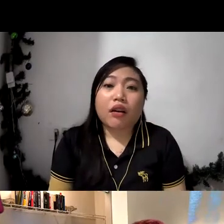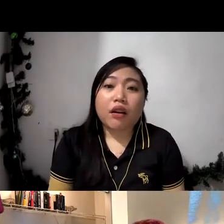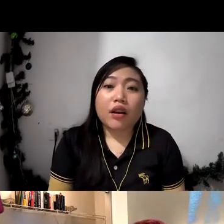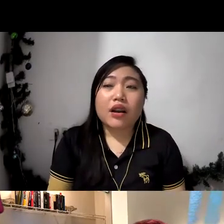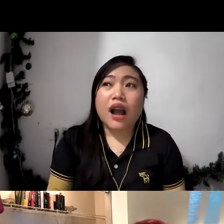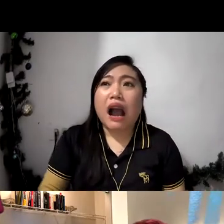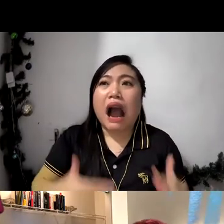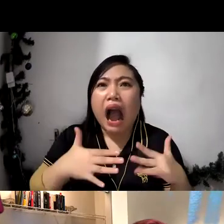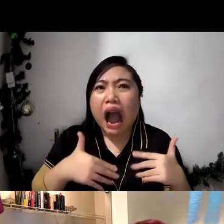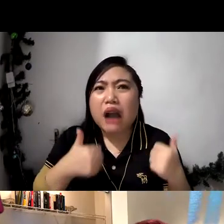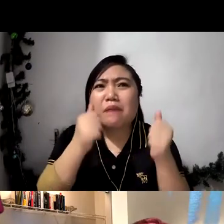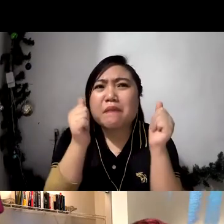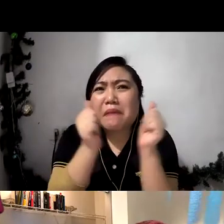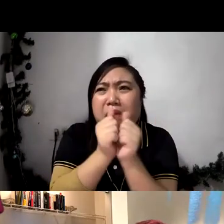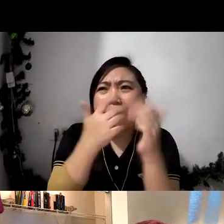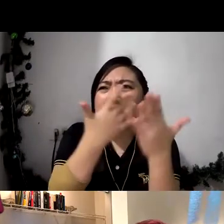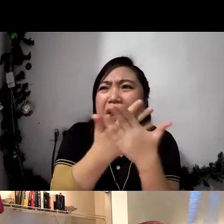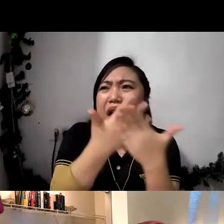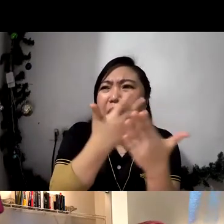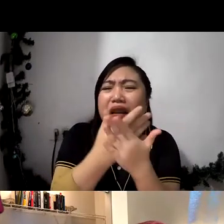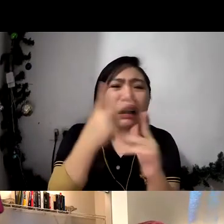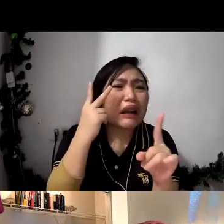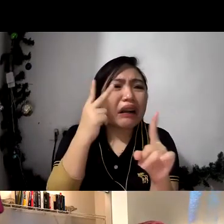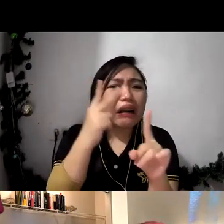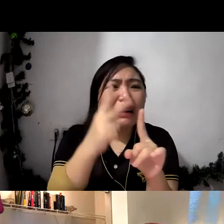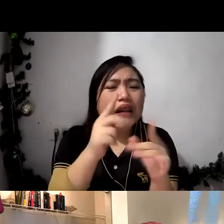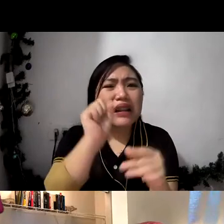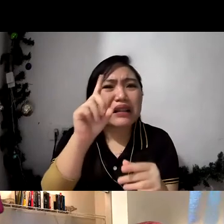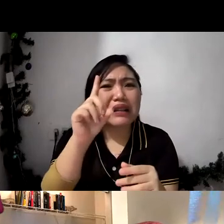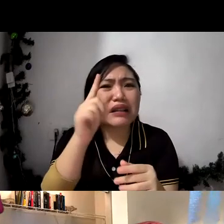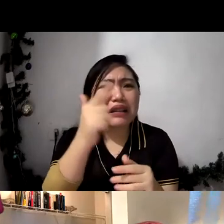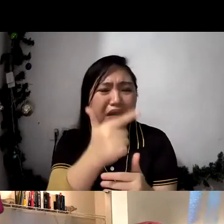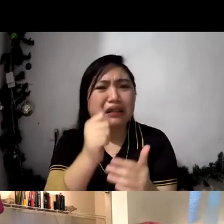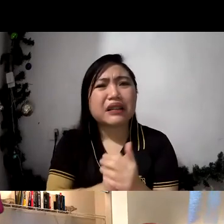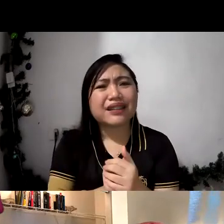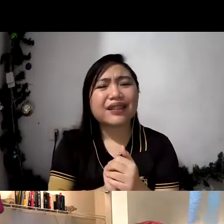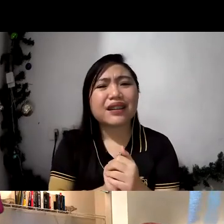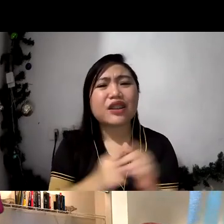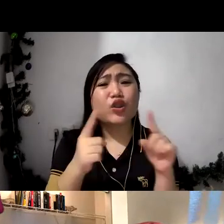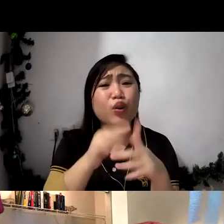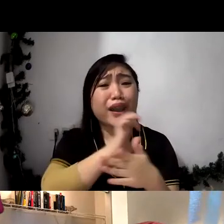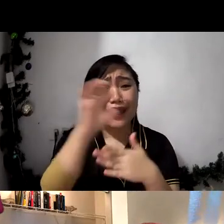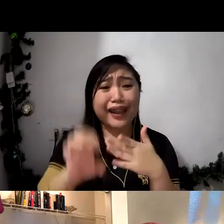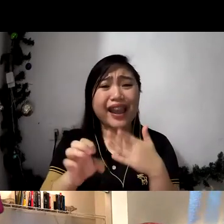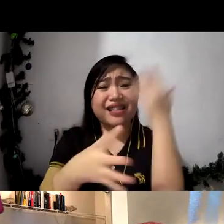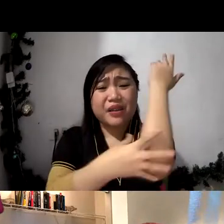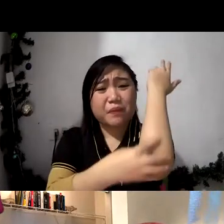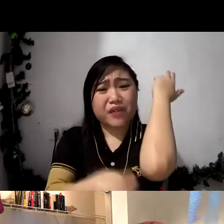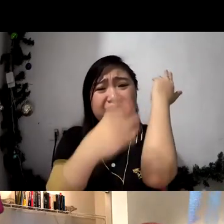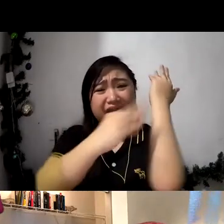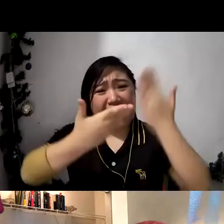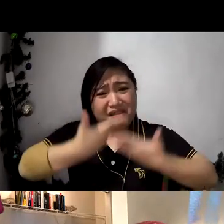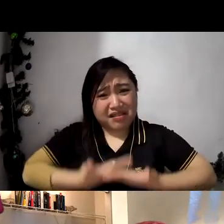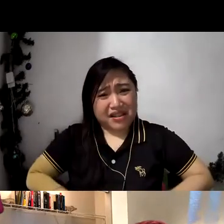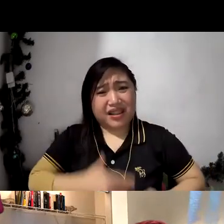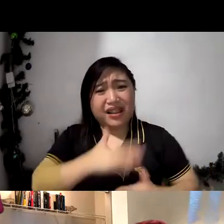yung realidad na ito yung vision ng Sustainable Development Goal, no? To end poverty and hunger in all